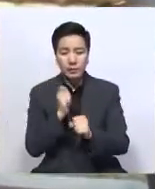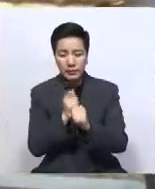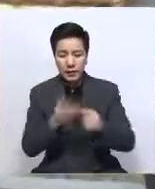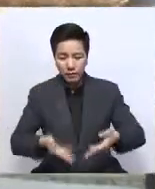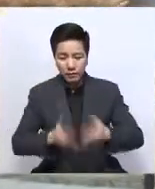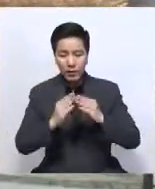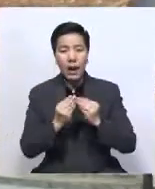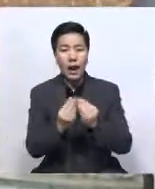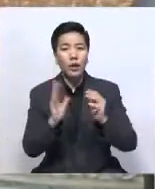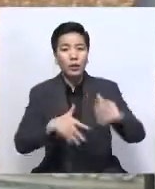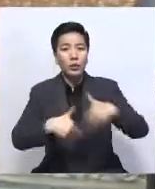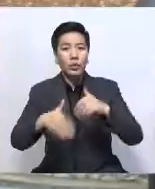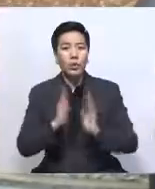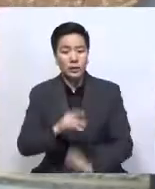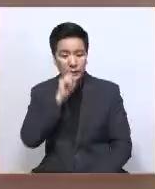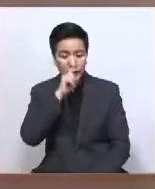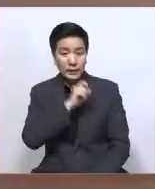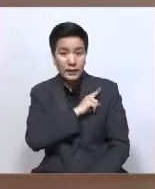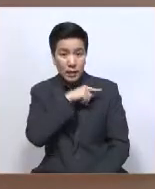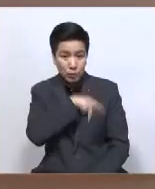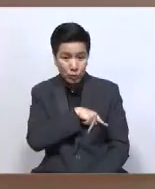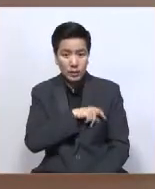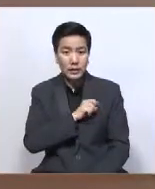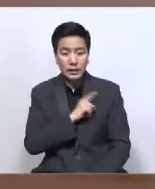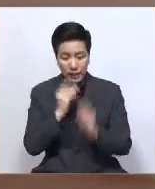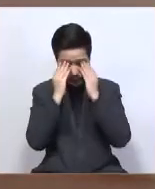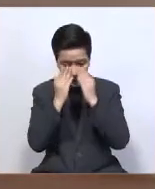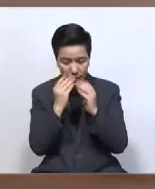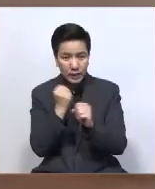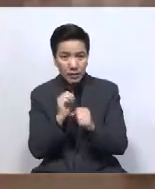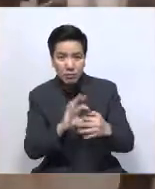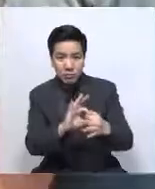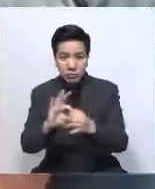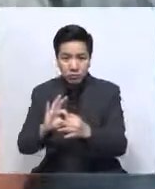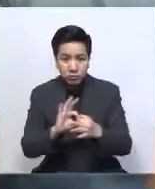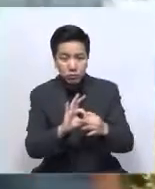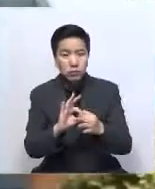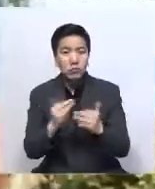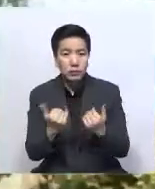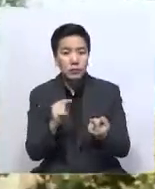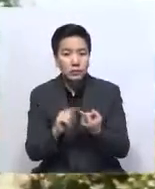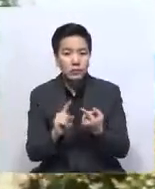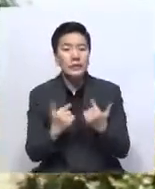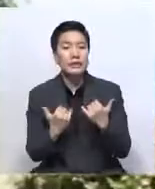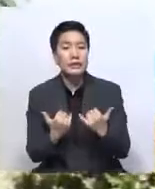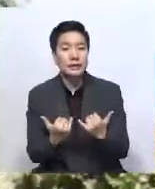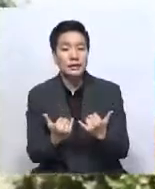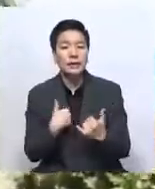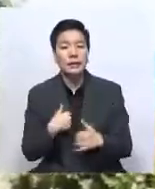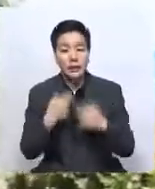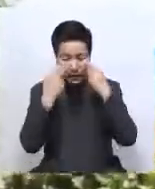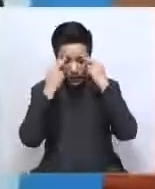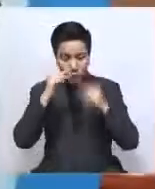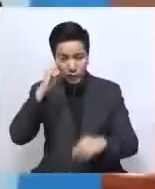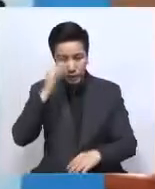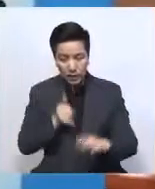ให้พี่น้องชาวทรายขาวทั้งไทยพุทธและก็ชาวไทยมุสลิมมีความสมัครสมานสามัคคีซึ่งพลเอกประยุทธ์จันทร์โอชานายกรัฐมน